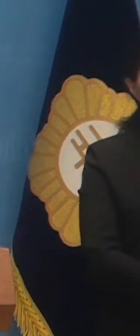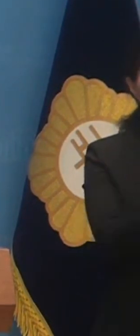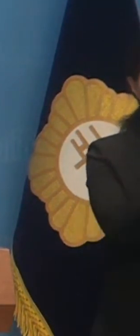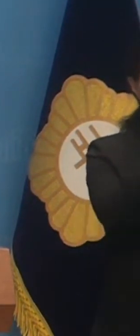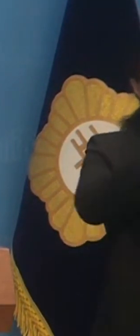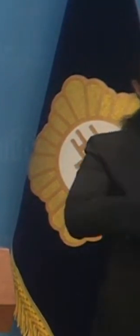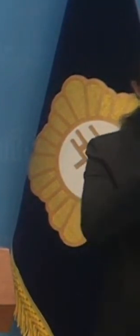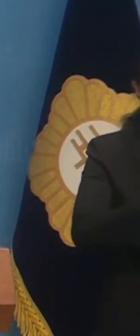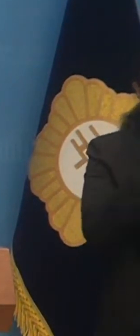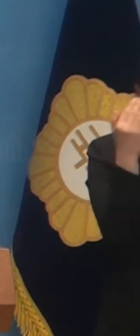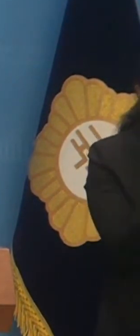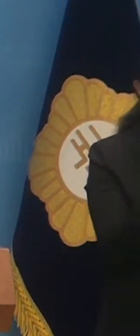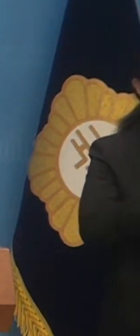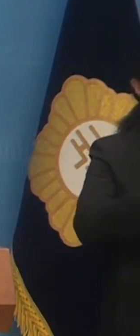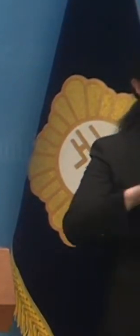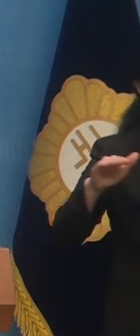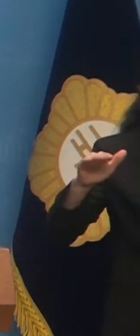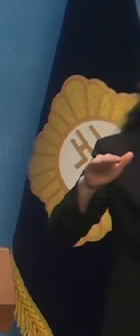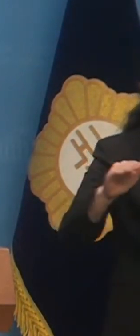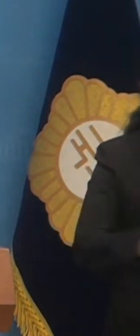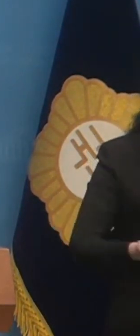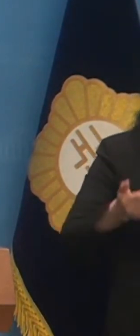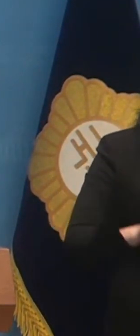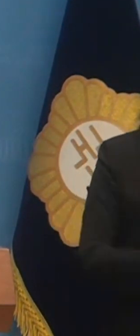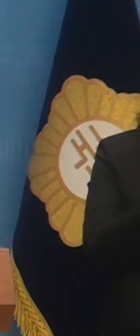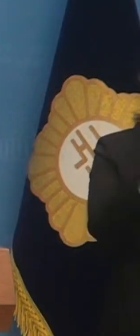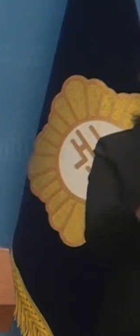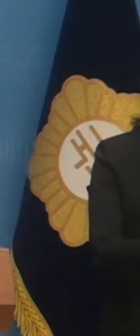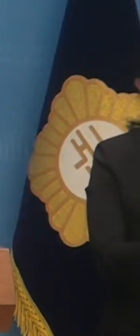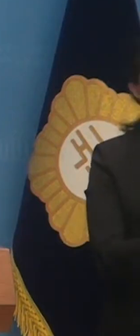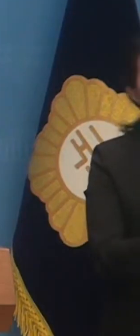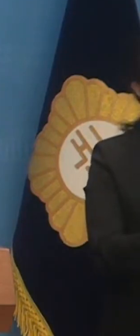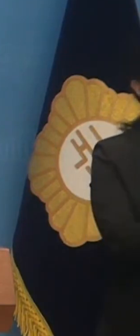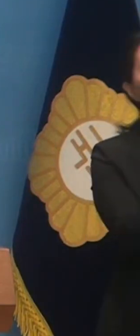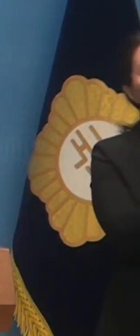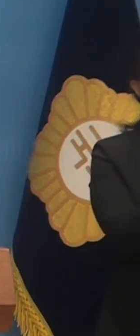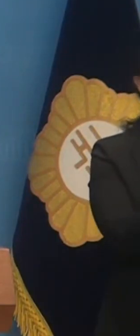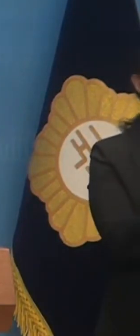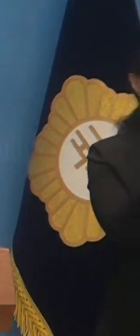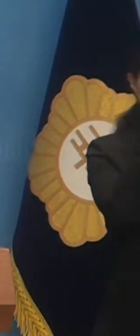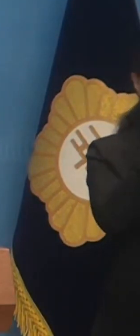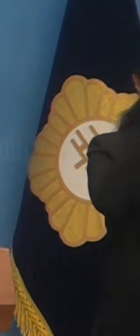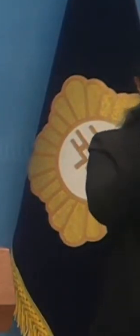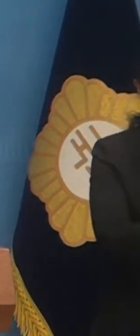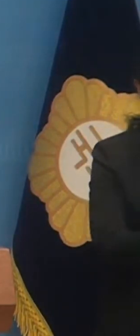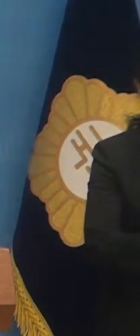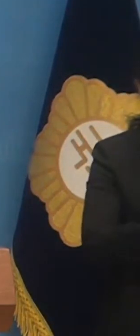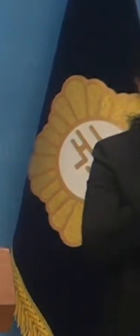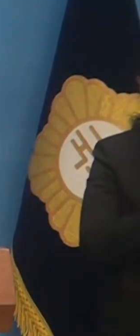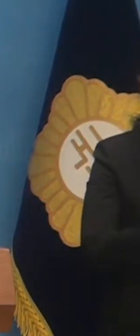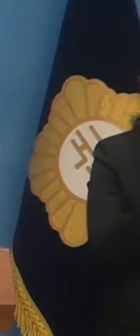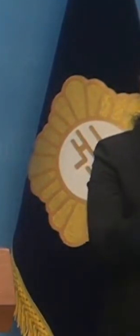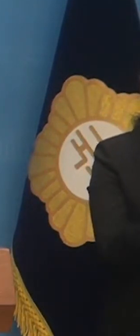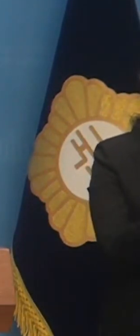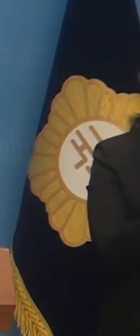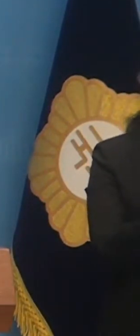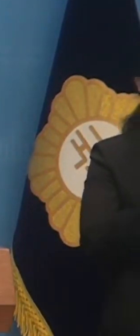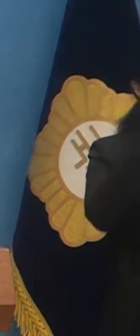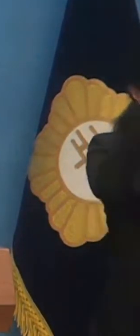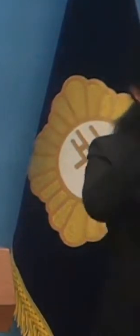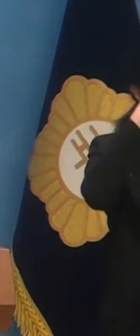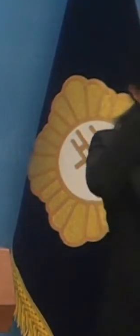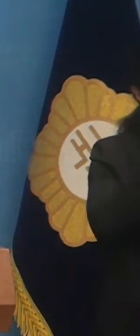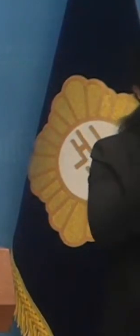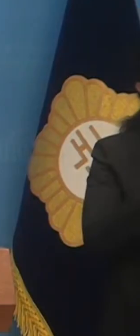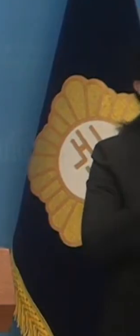앞에 만인이 평등하다는 원칙을 정면으로 조롱하는 내란 수계에게 누가 수사를 쇼핑하듯 고를